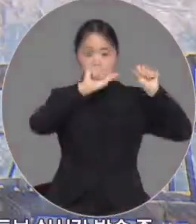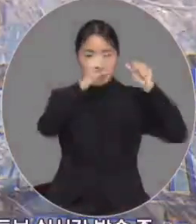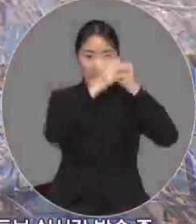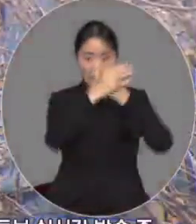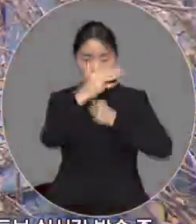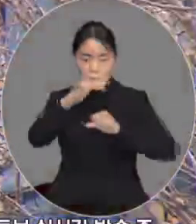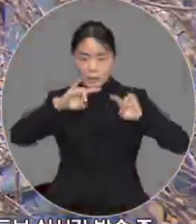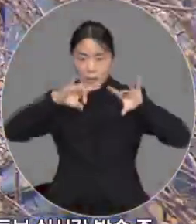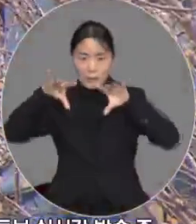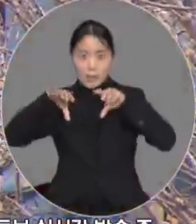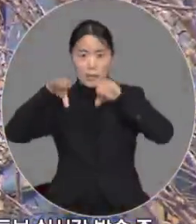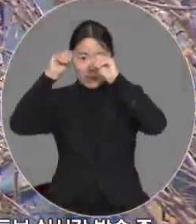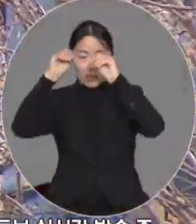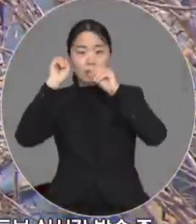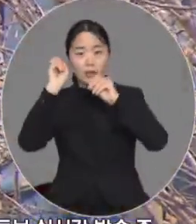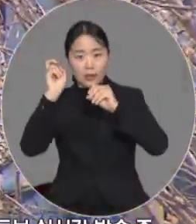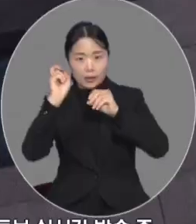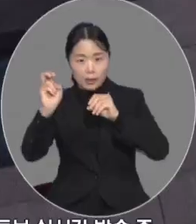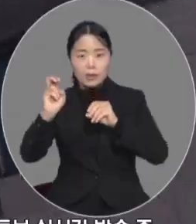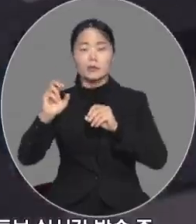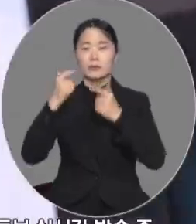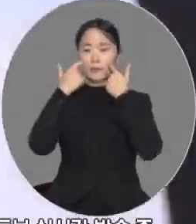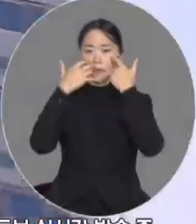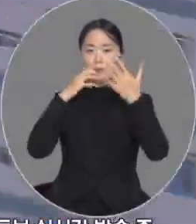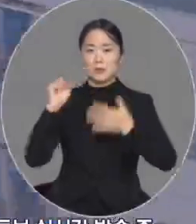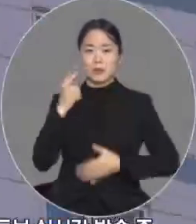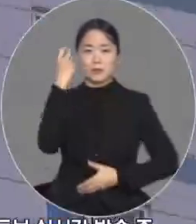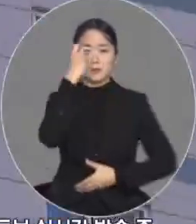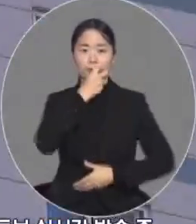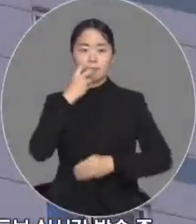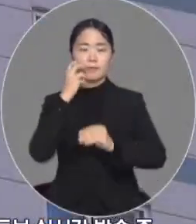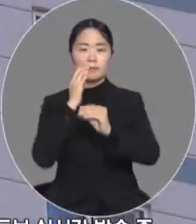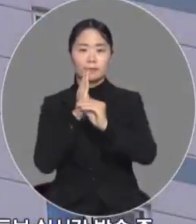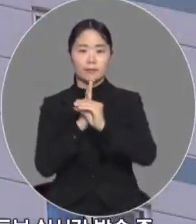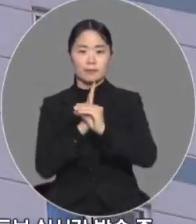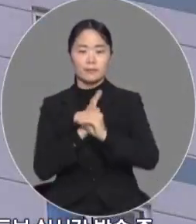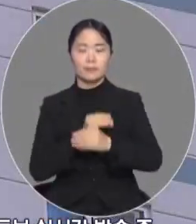것으로 보고 정확한 원인을 조사하고 있습니다. UBC 뉴스 배대원입니다.